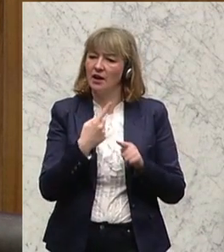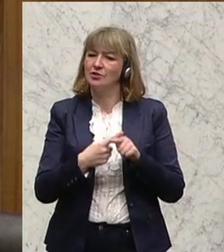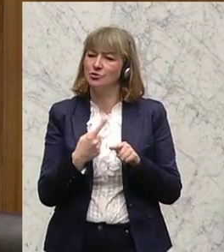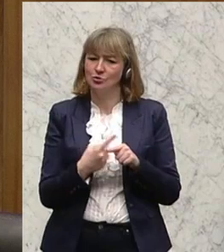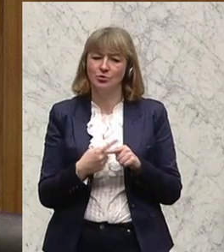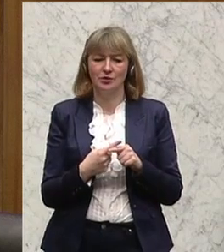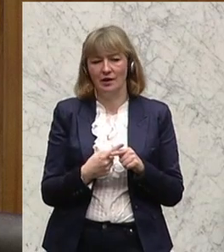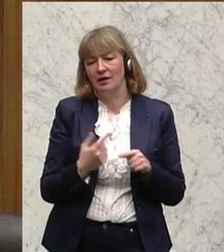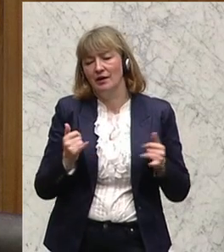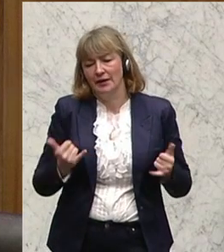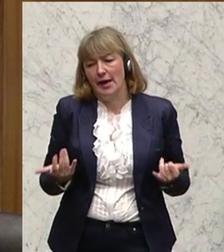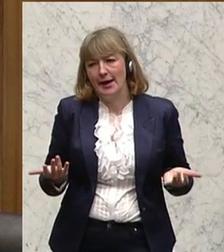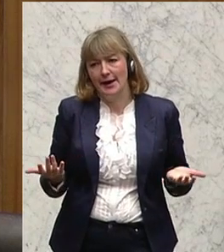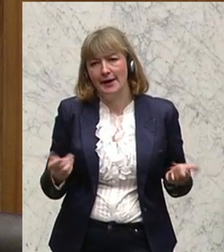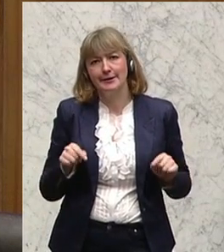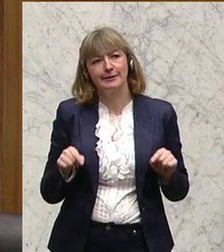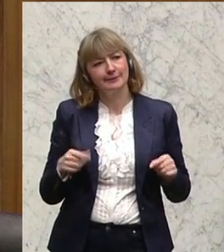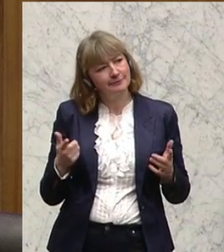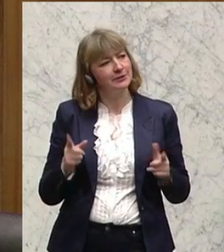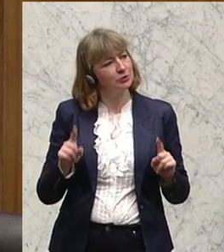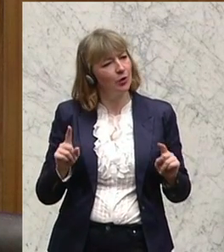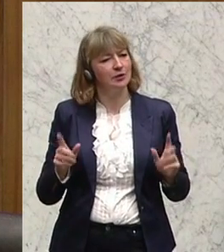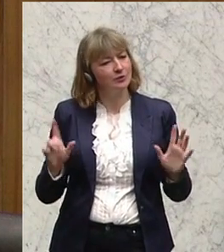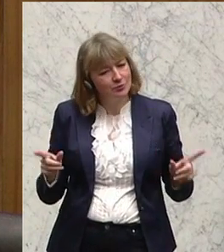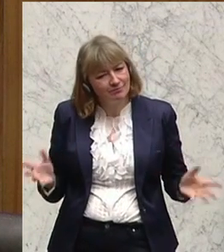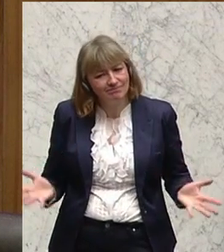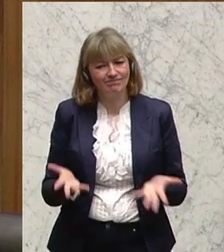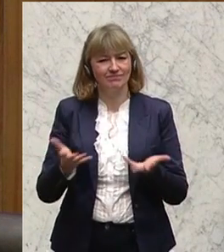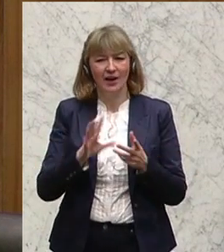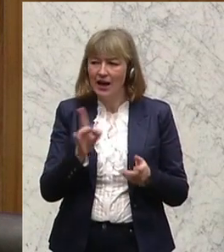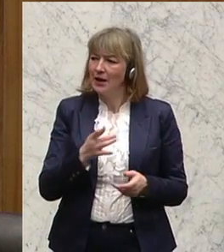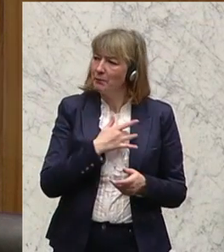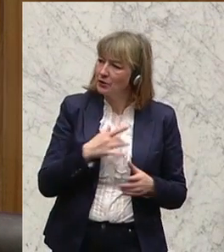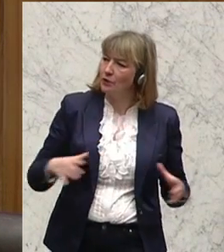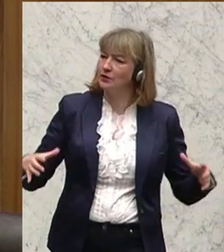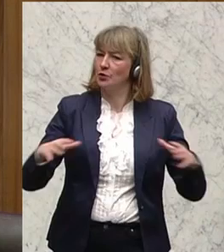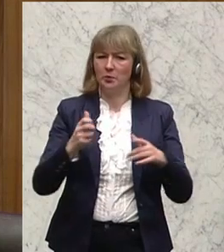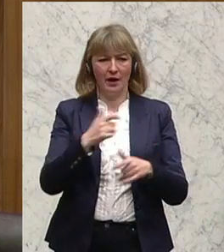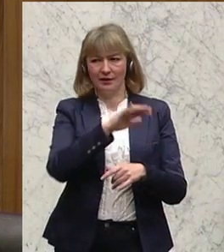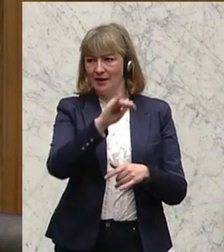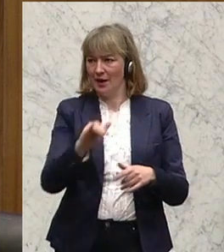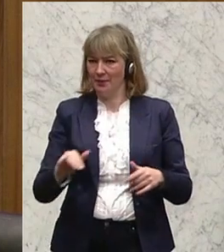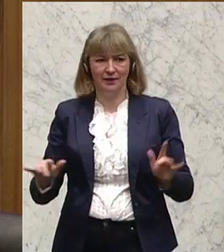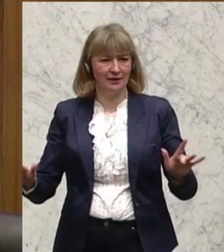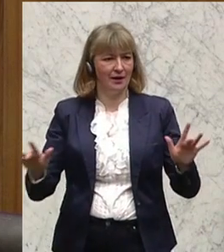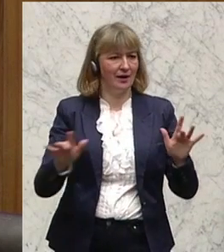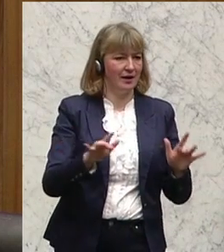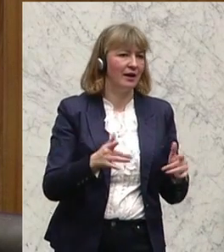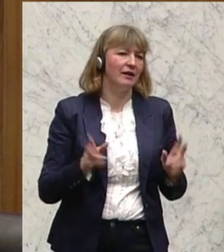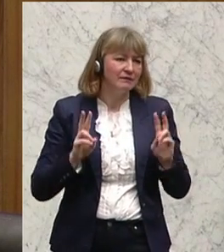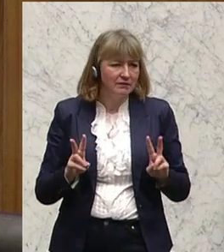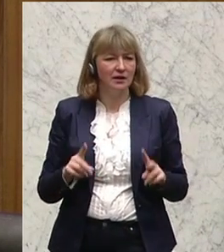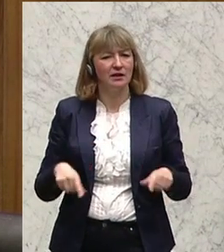Fragestunde ganz in dem Sinne, dass es hier auch ein Beitrag dazu sein soll, dass sich alle Betroffenen, und die sind auf mehreren Ebenen angesiedelt,